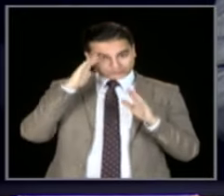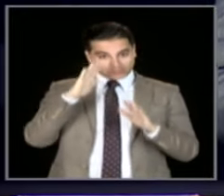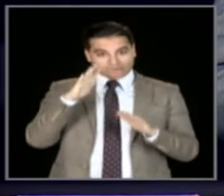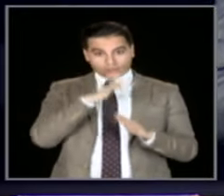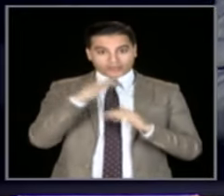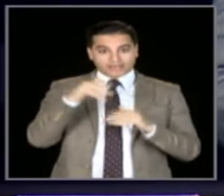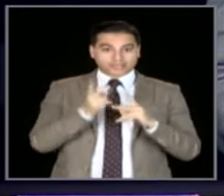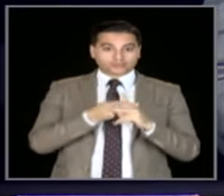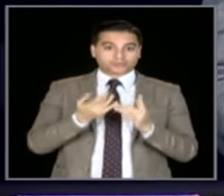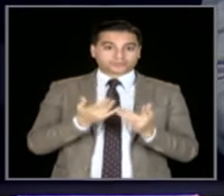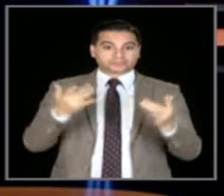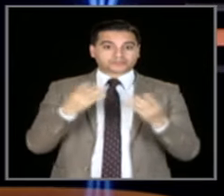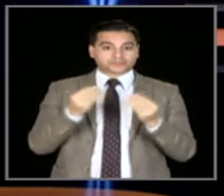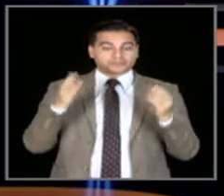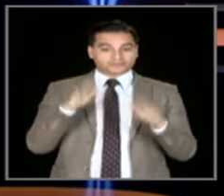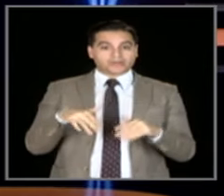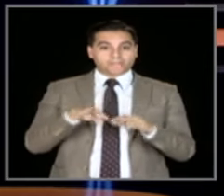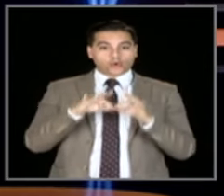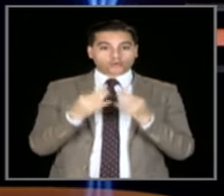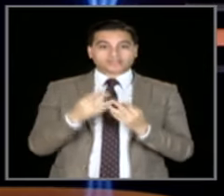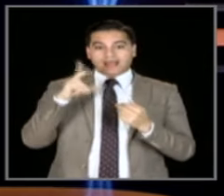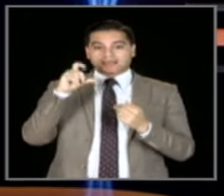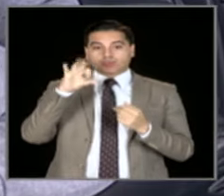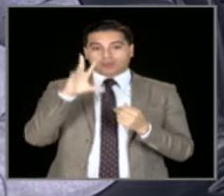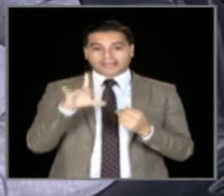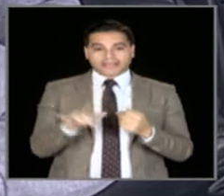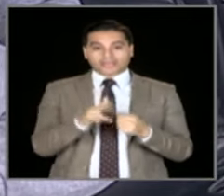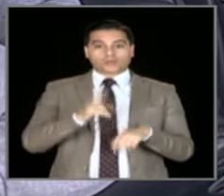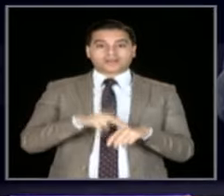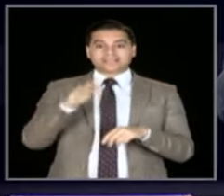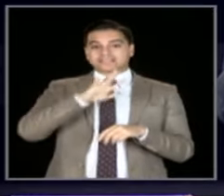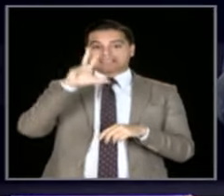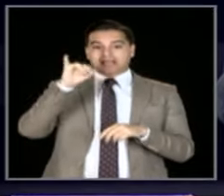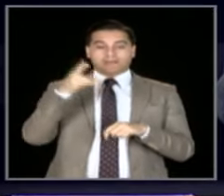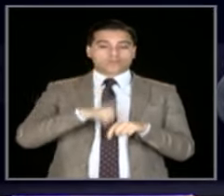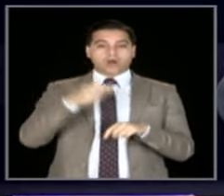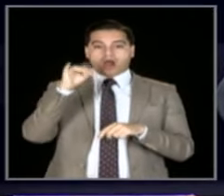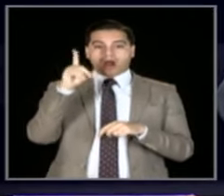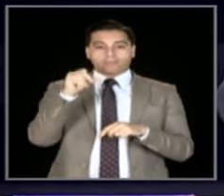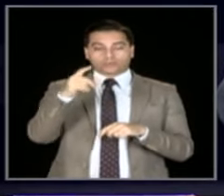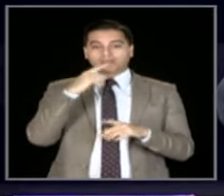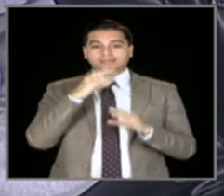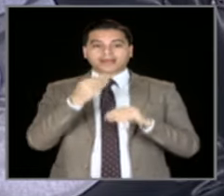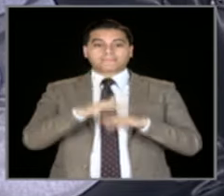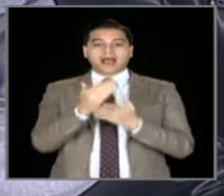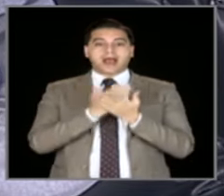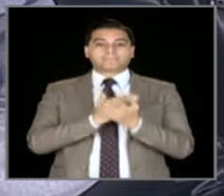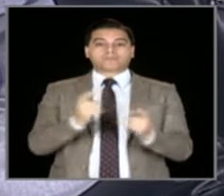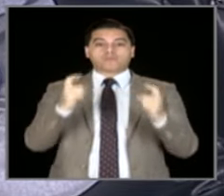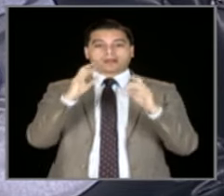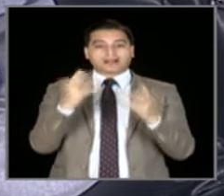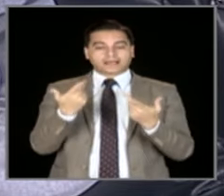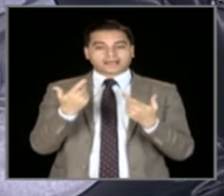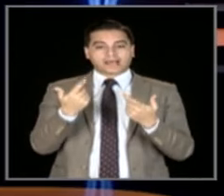ومعاكم جمهور تقيل، معاكم عيلة النويهي، إسلام وعمر، ك كانت ايه تعليماتهم قبل المباراه؟ قالوا لنا